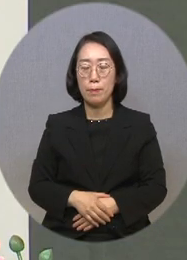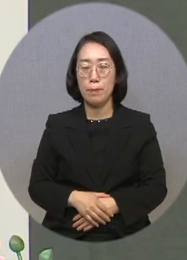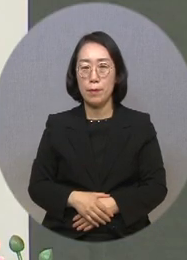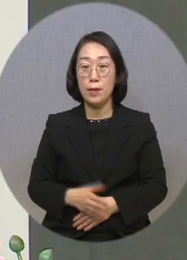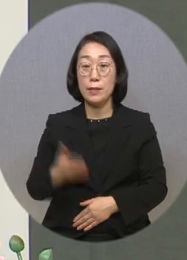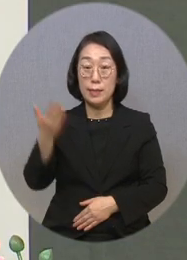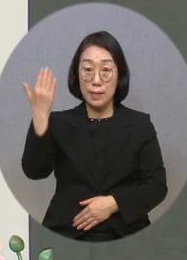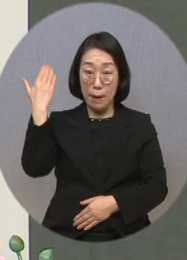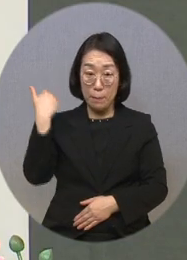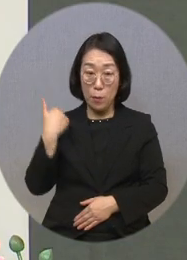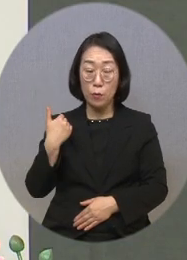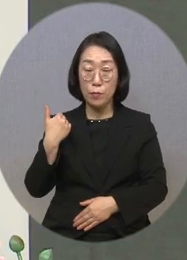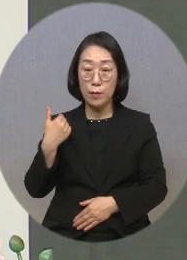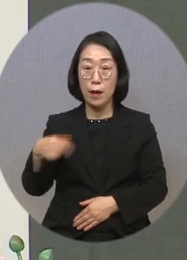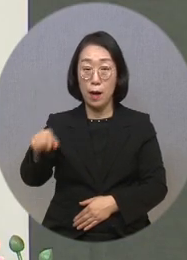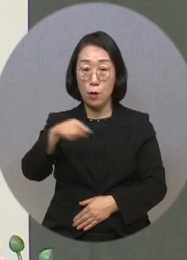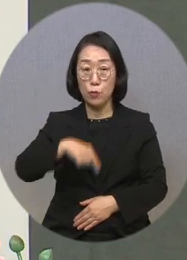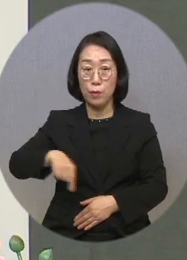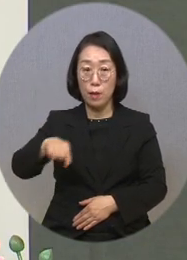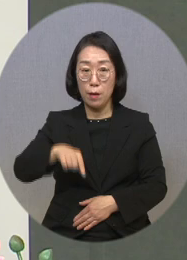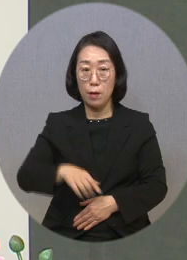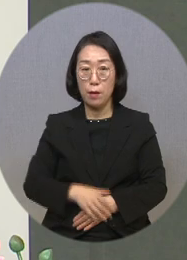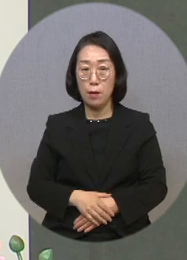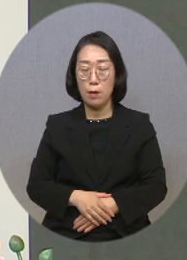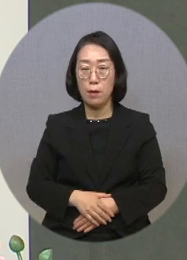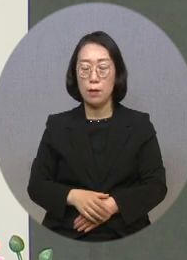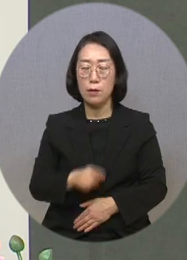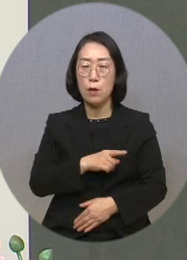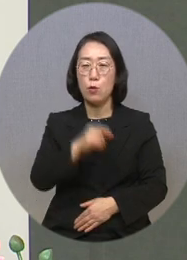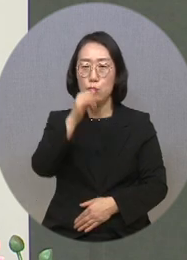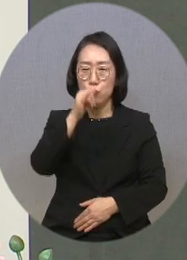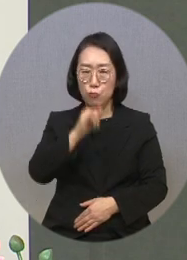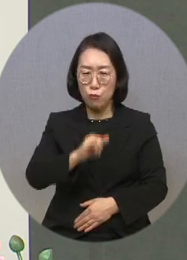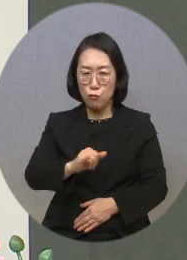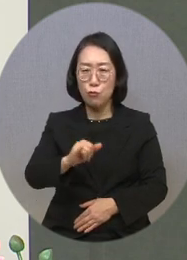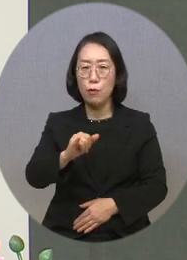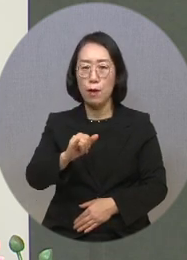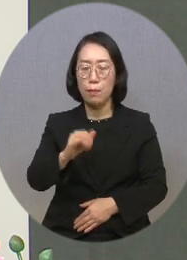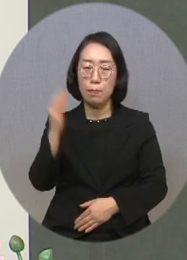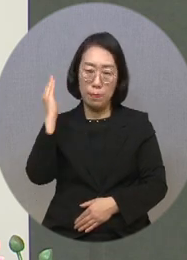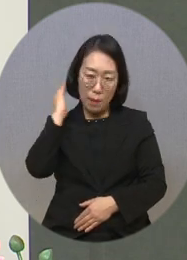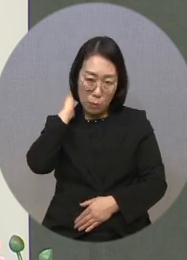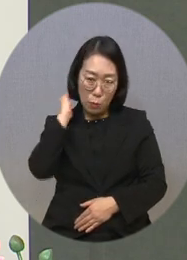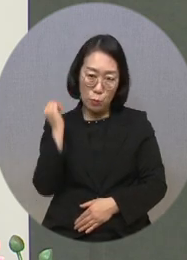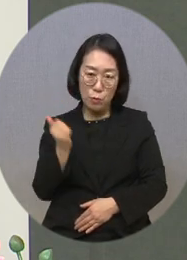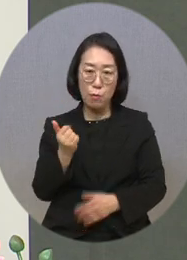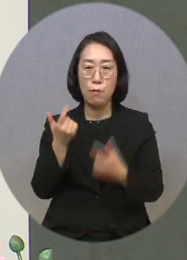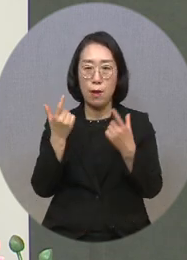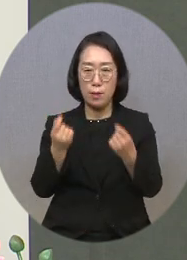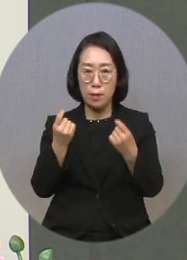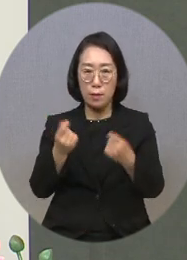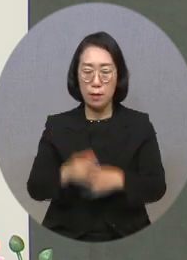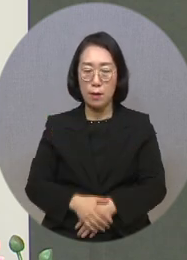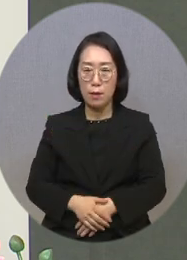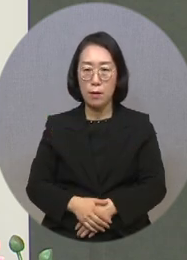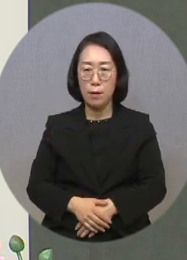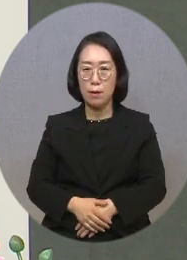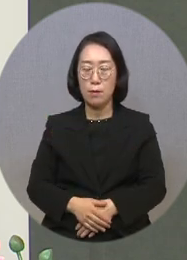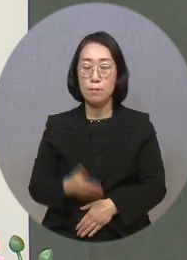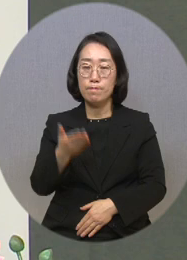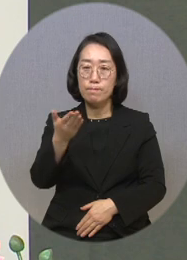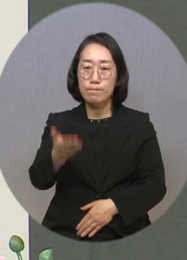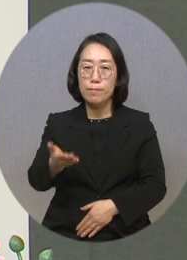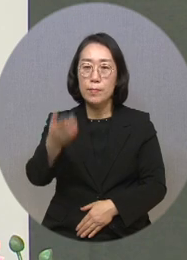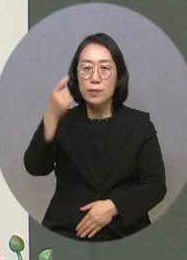지난 대통령 가운데 네. 그래도 제일 훌륭한 대통령이었다 네.